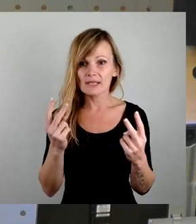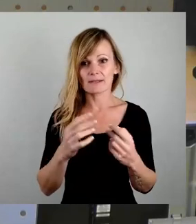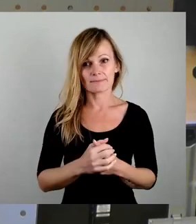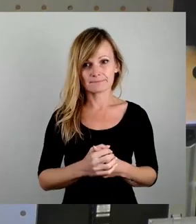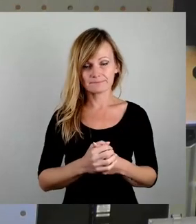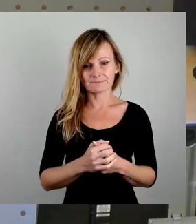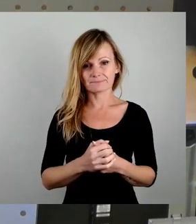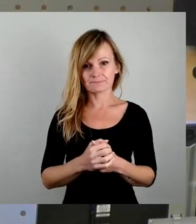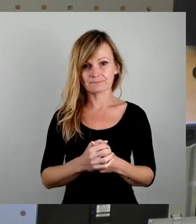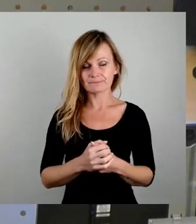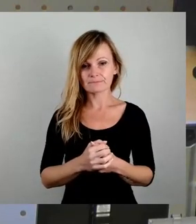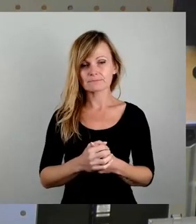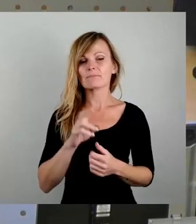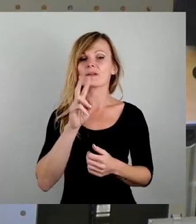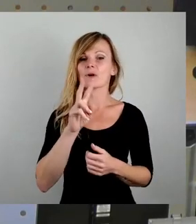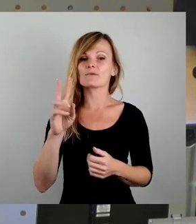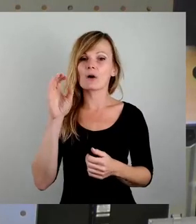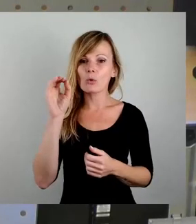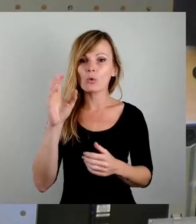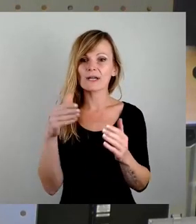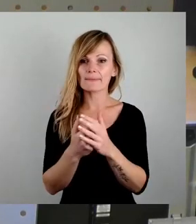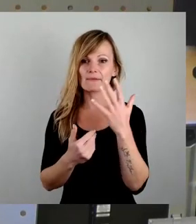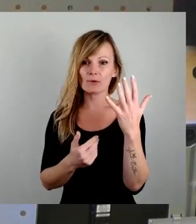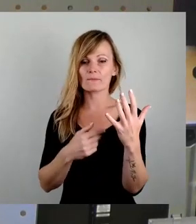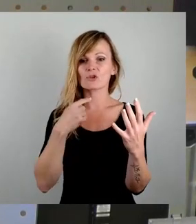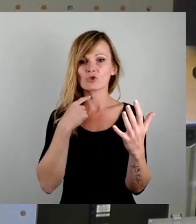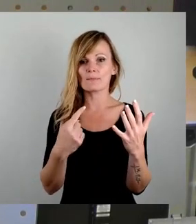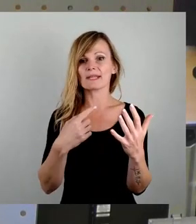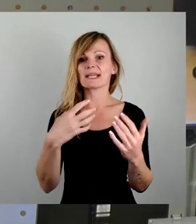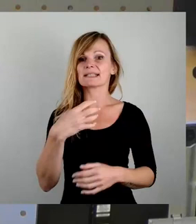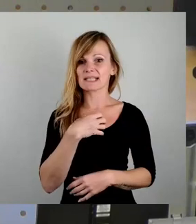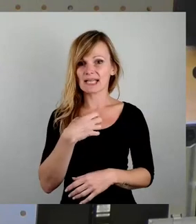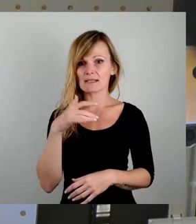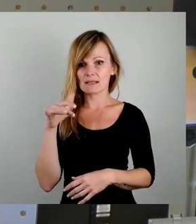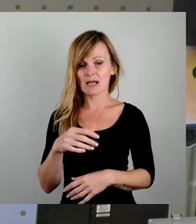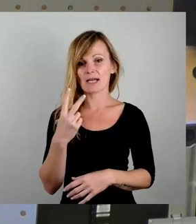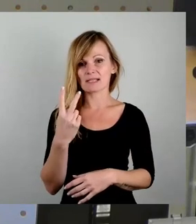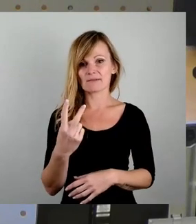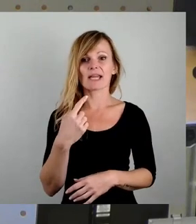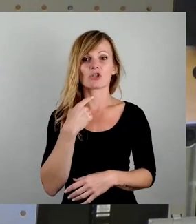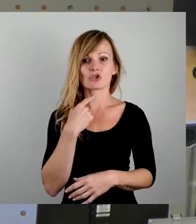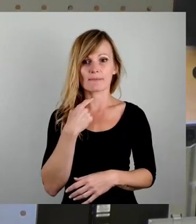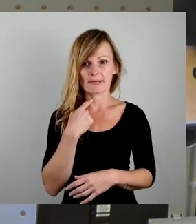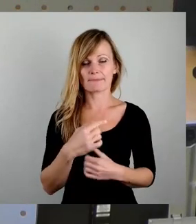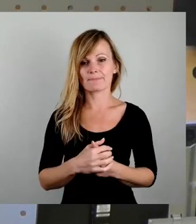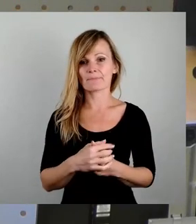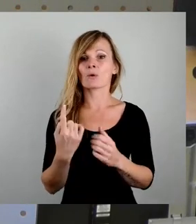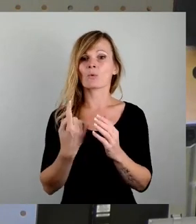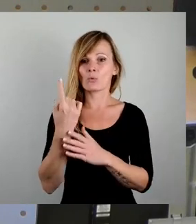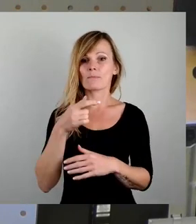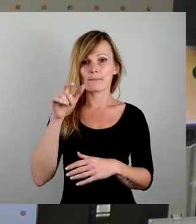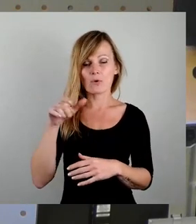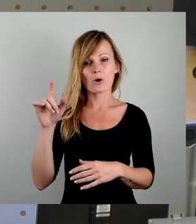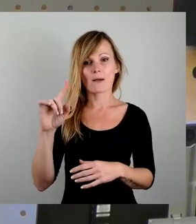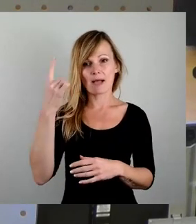Im VVO gibt es 5 Stimmen, Dresden hat 2. So. Und der Oberbürgermeister